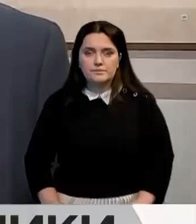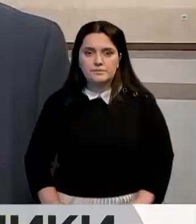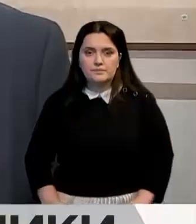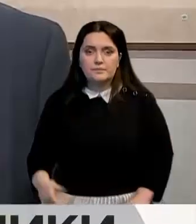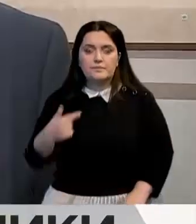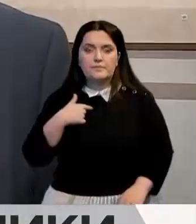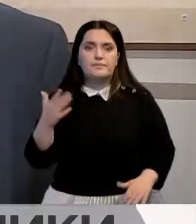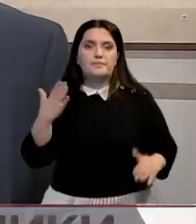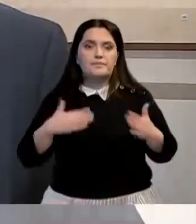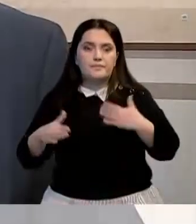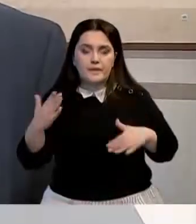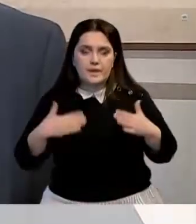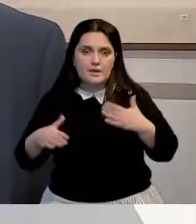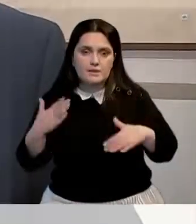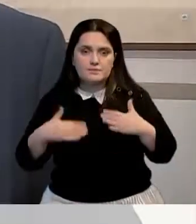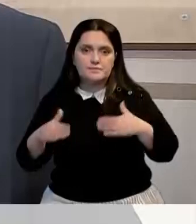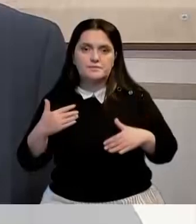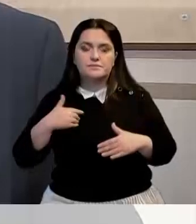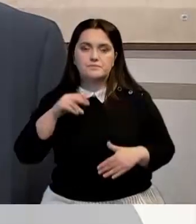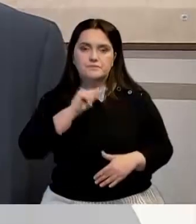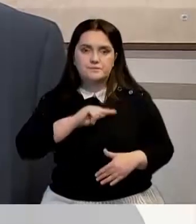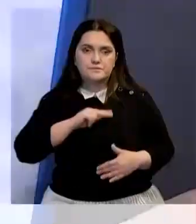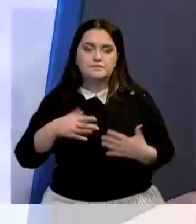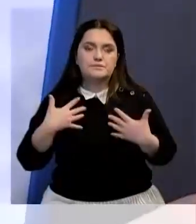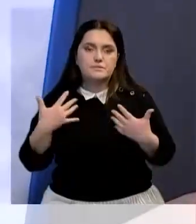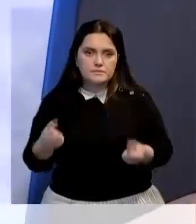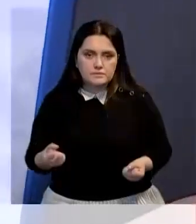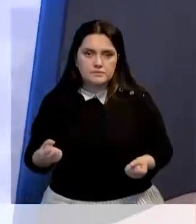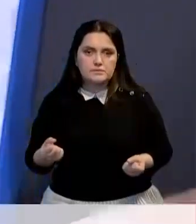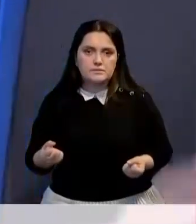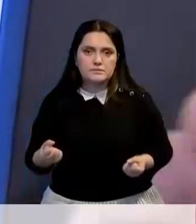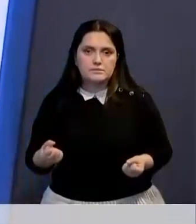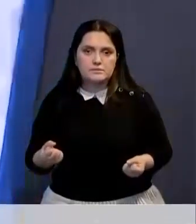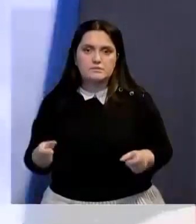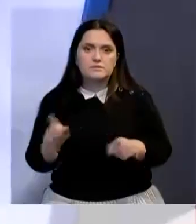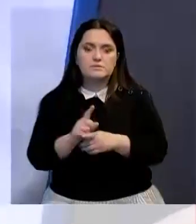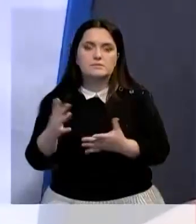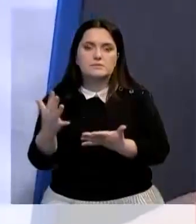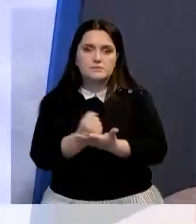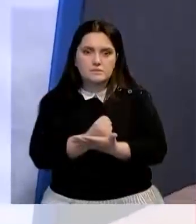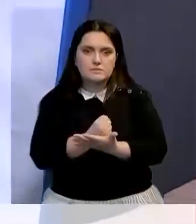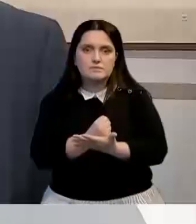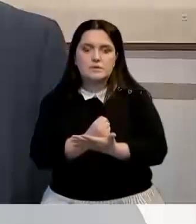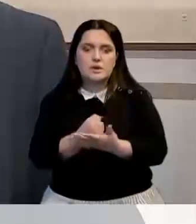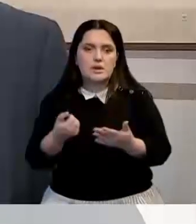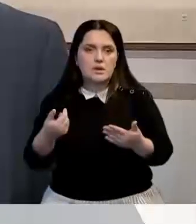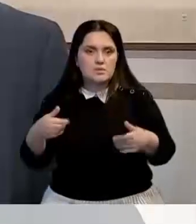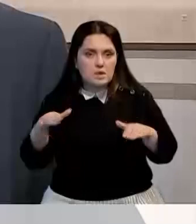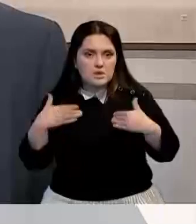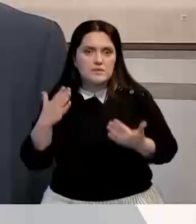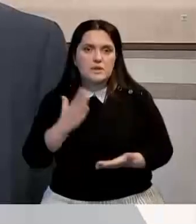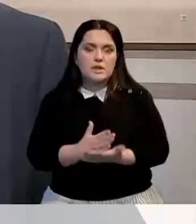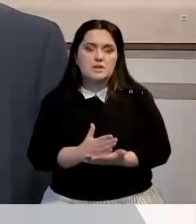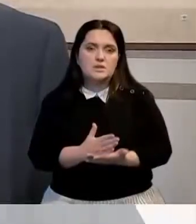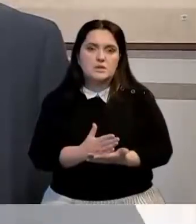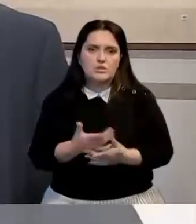день. 45 лет работать тренером. И тебе такое достижение дают, тебе поздравляют. Это, конечно,